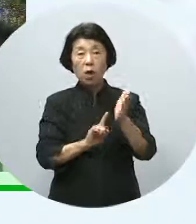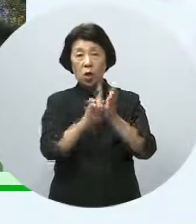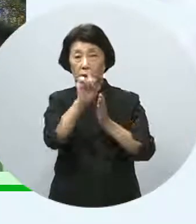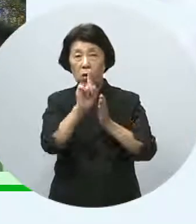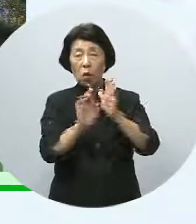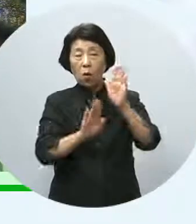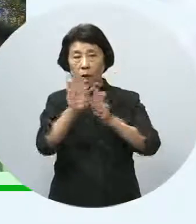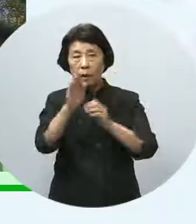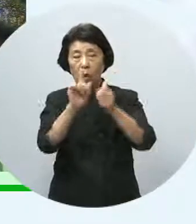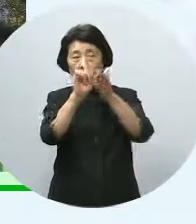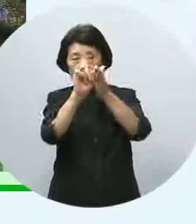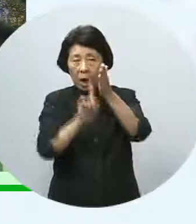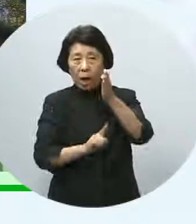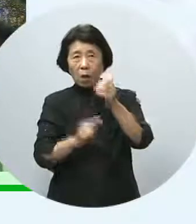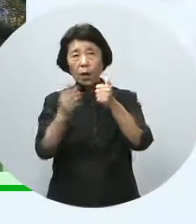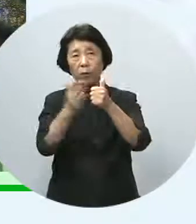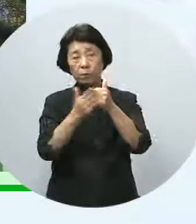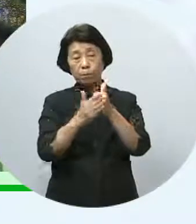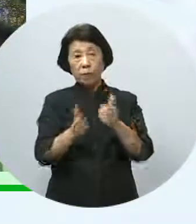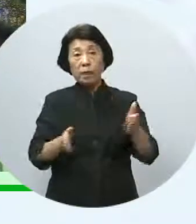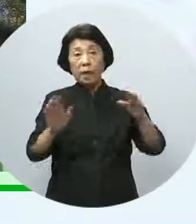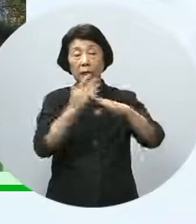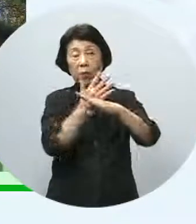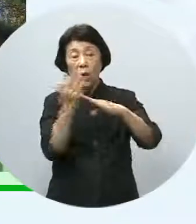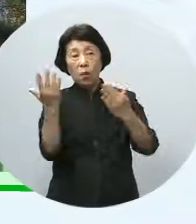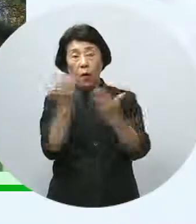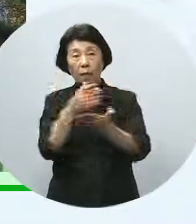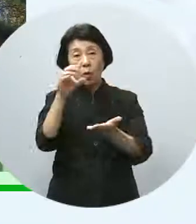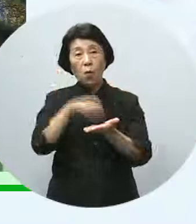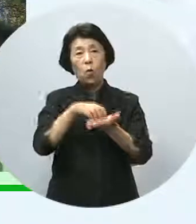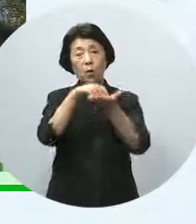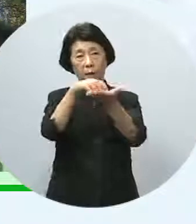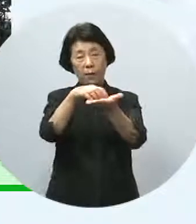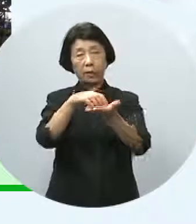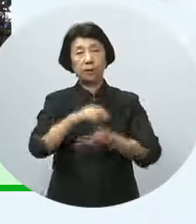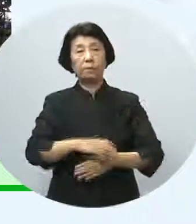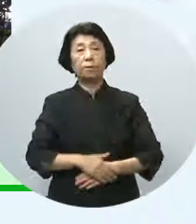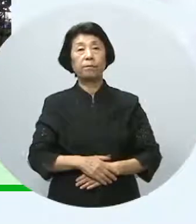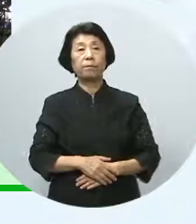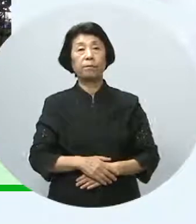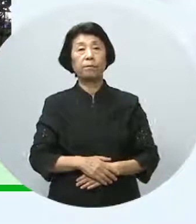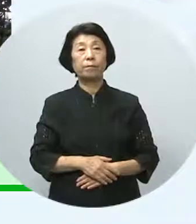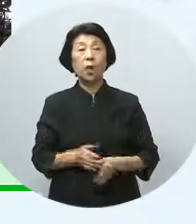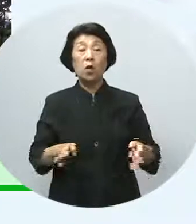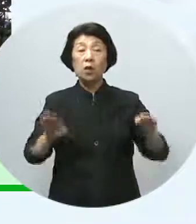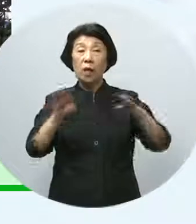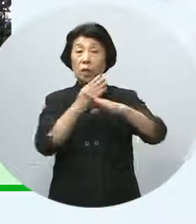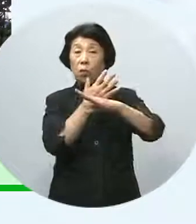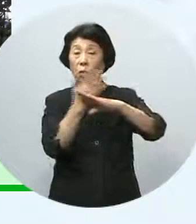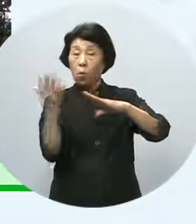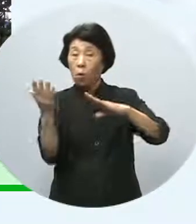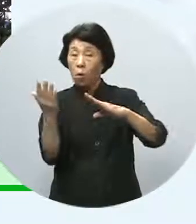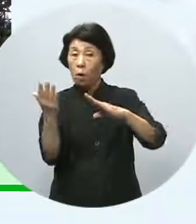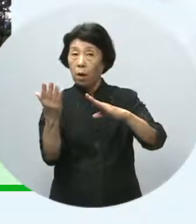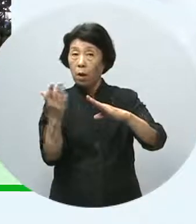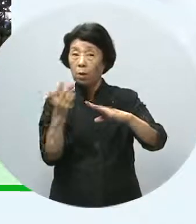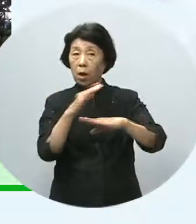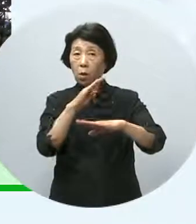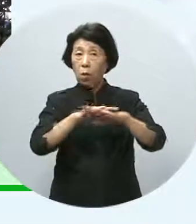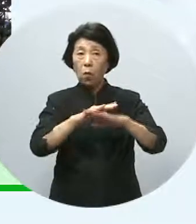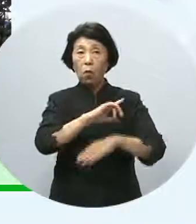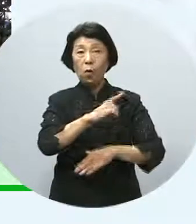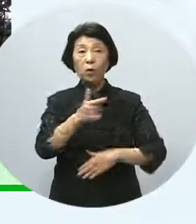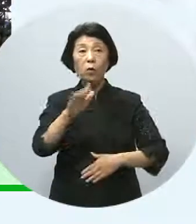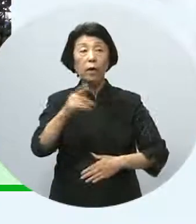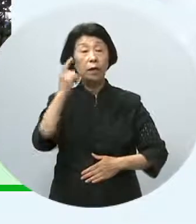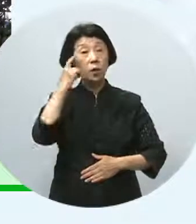現象の緩和に資する建物緑化に贈られる賞です若者のでかといってもいろいろな方